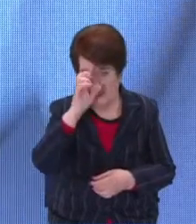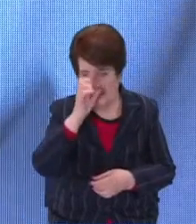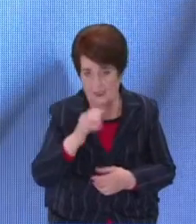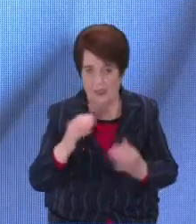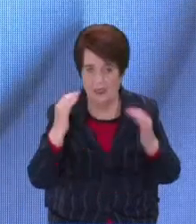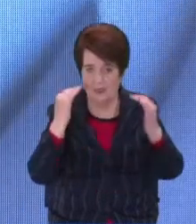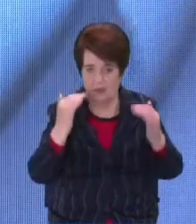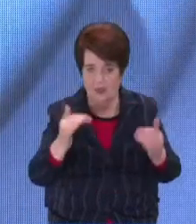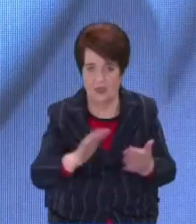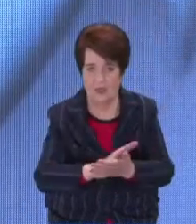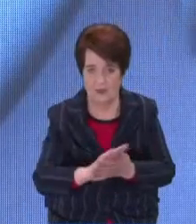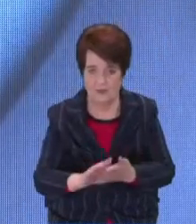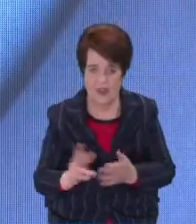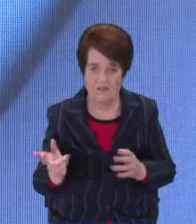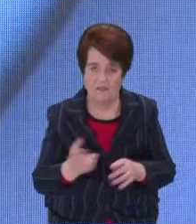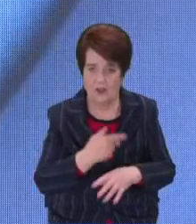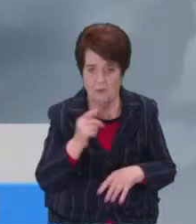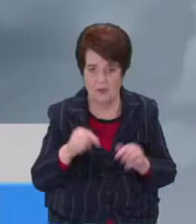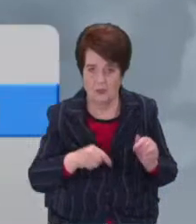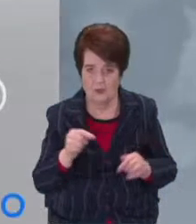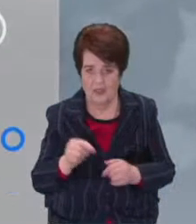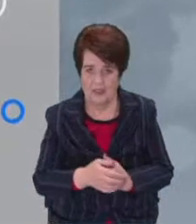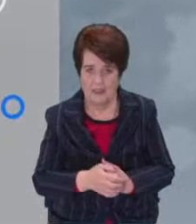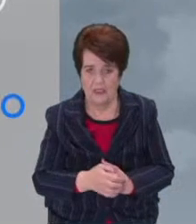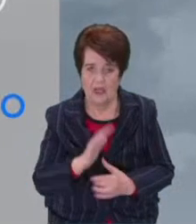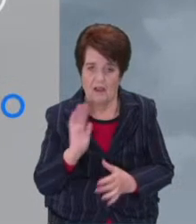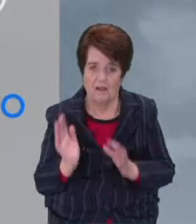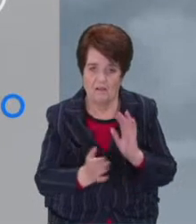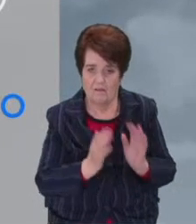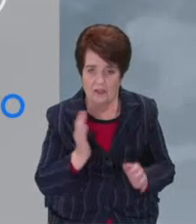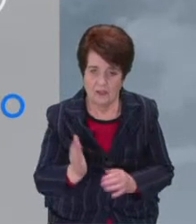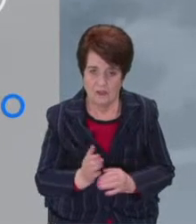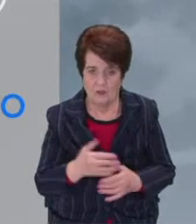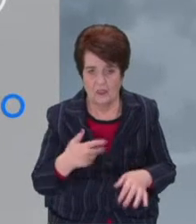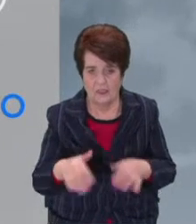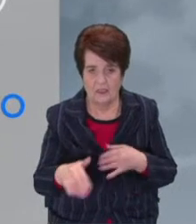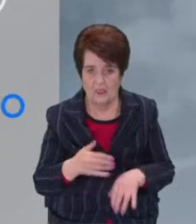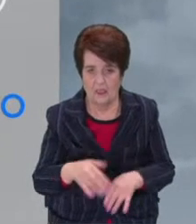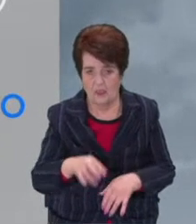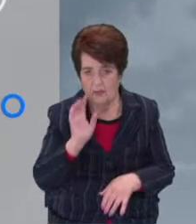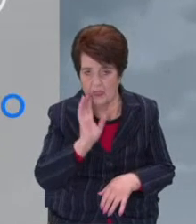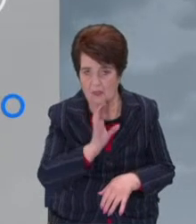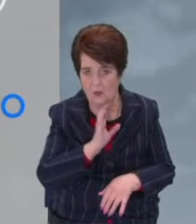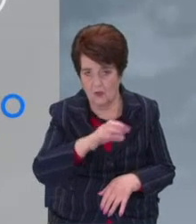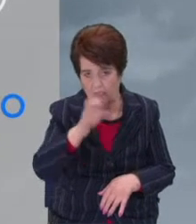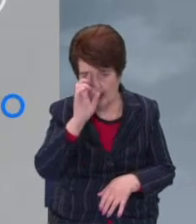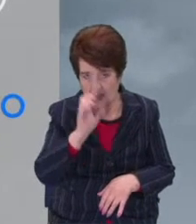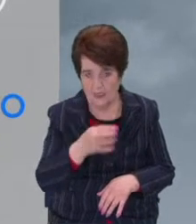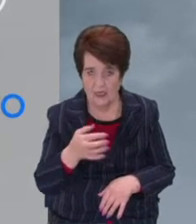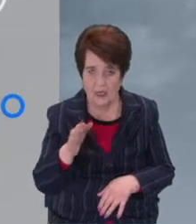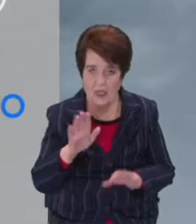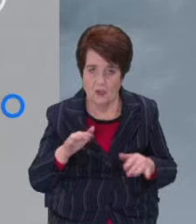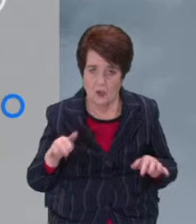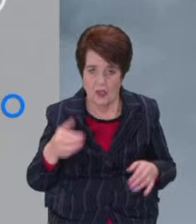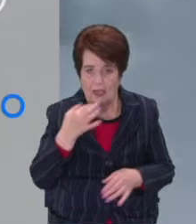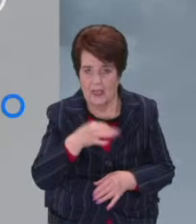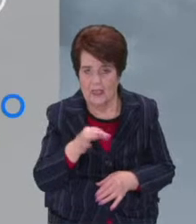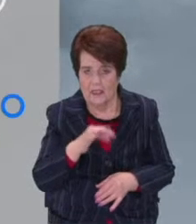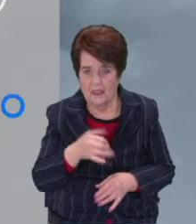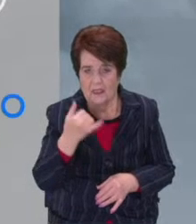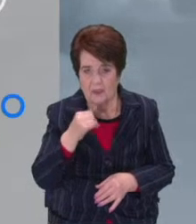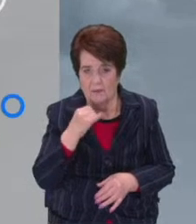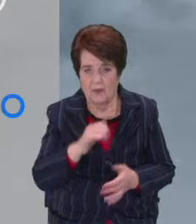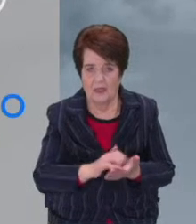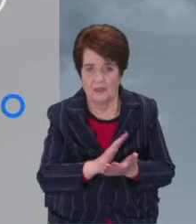se anunță variabil, fără precipitații. Vântul va sufla slab. În nordul țării, la Soroca, Edineț și Bălți, se vor